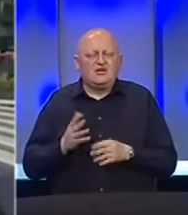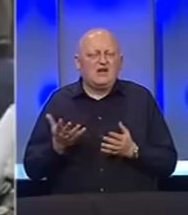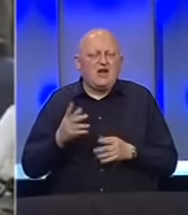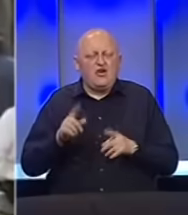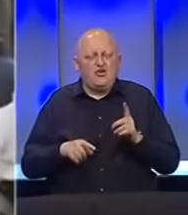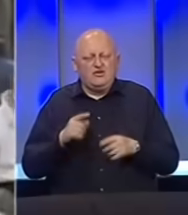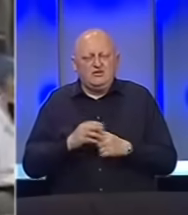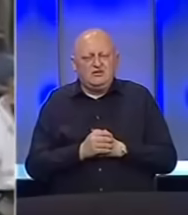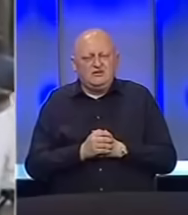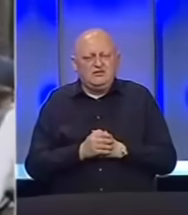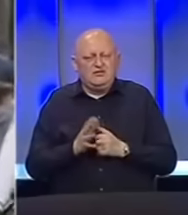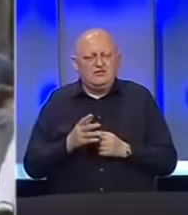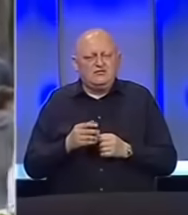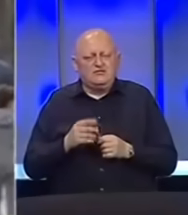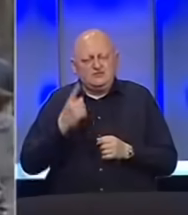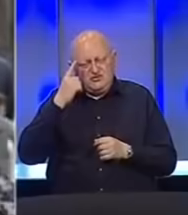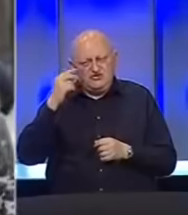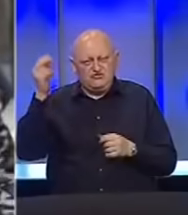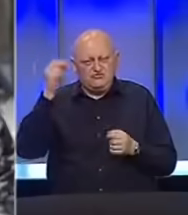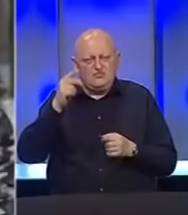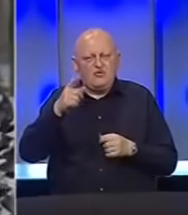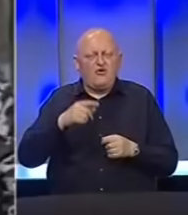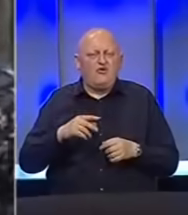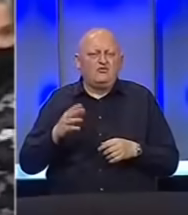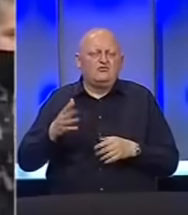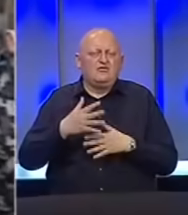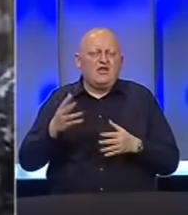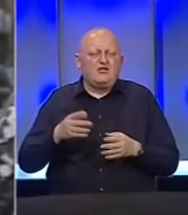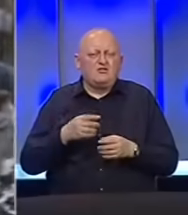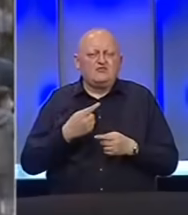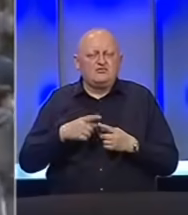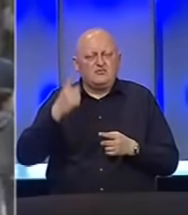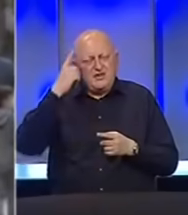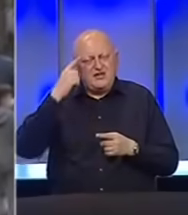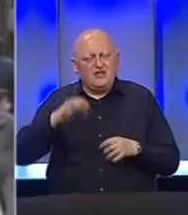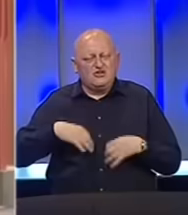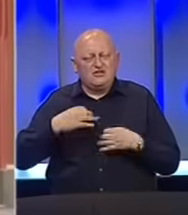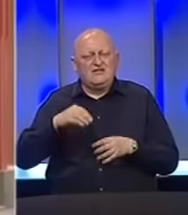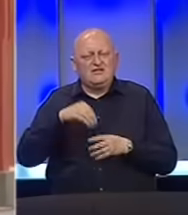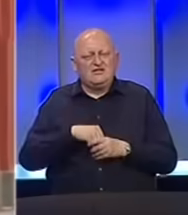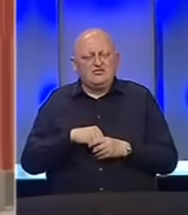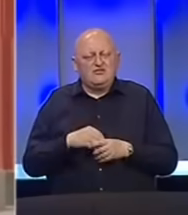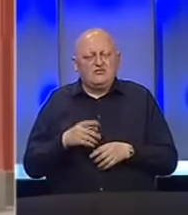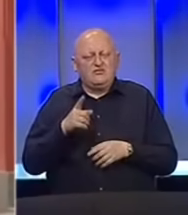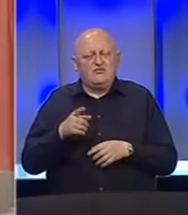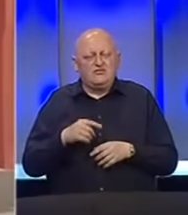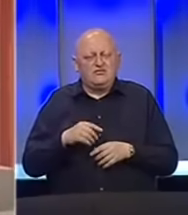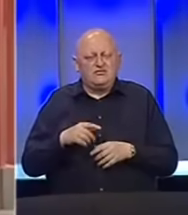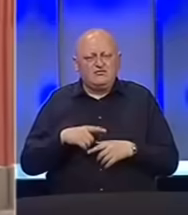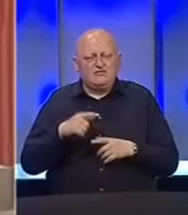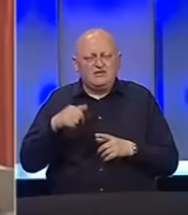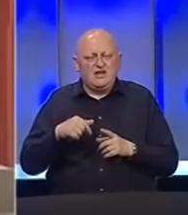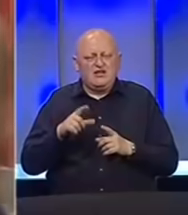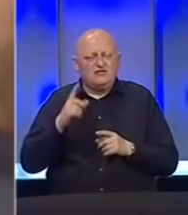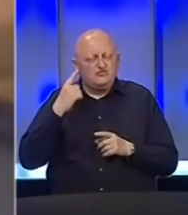koji. Prema mišljenju stručnjaka, ovo će se uveliko odraziti na mentalno zdravlje stanovništva. Psiholog Jasna